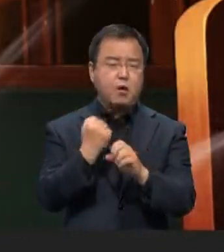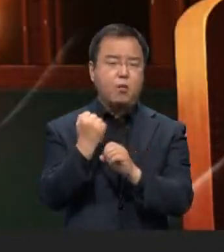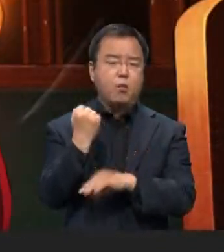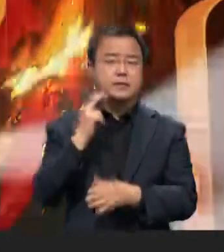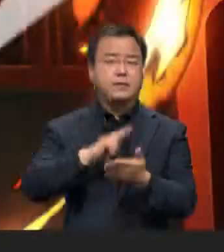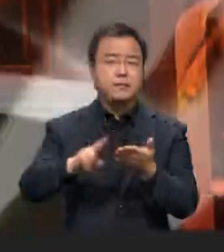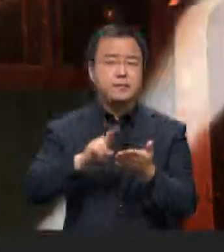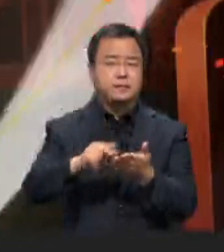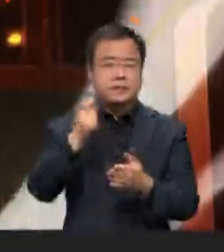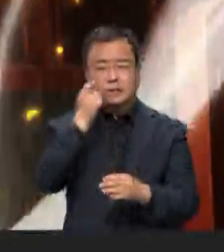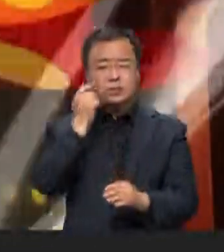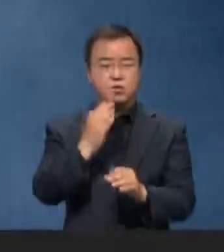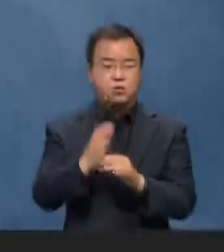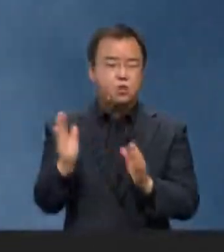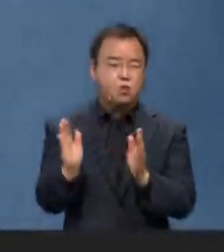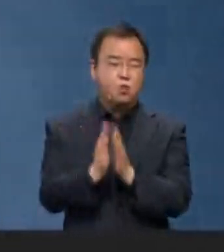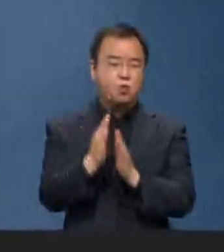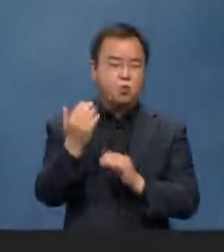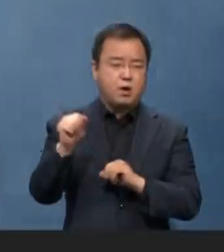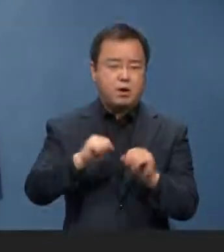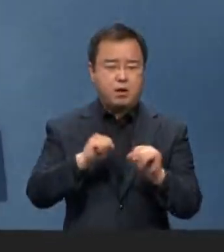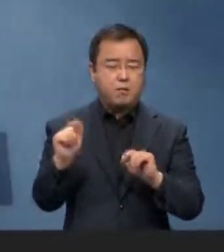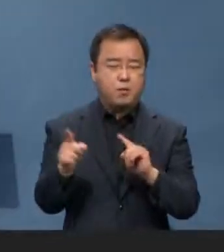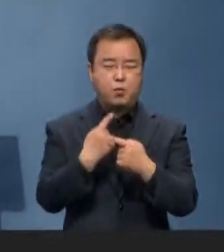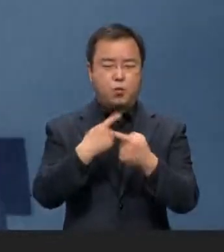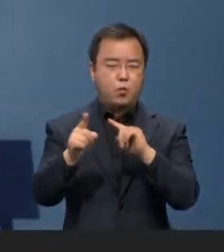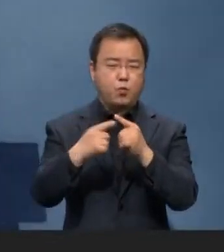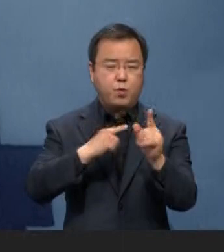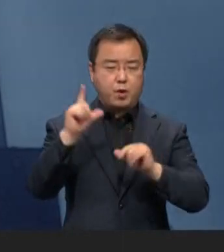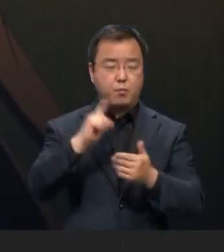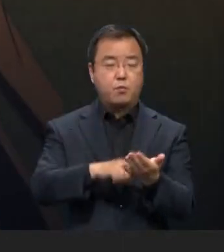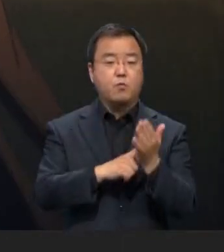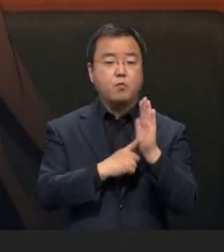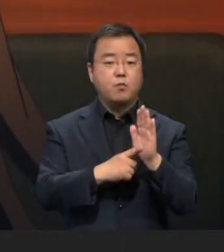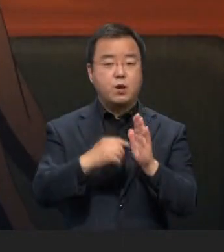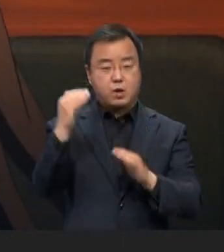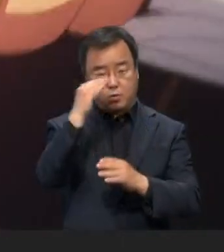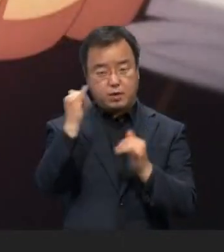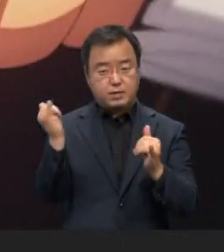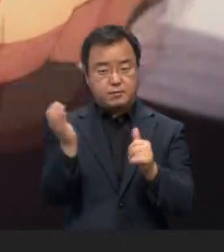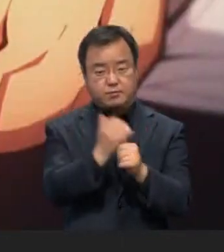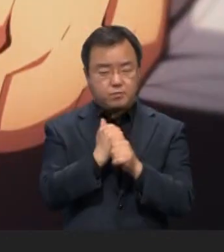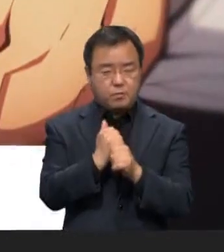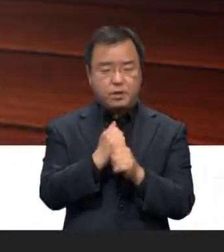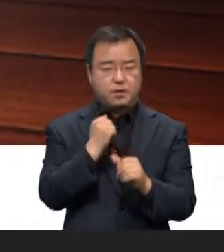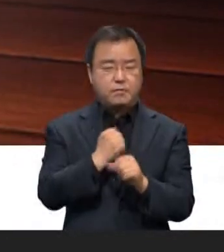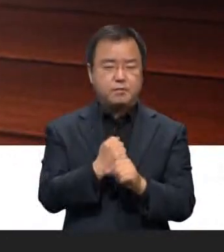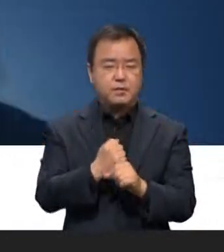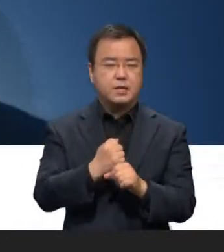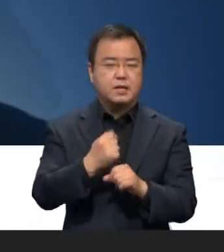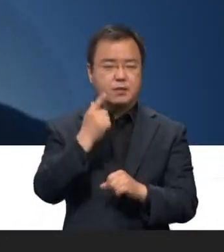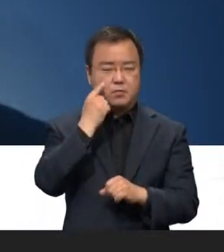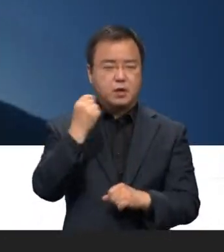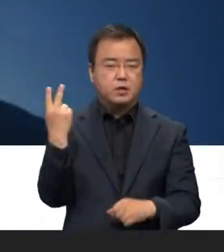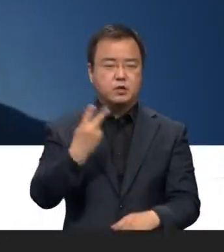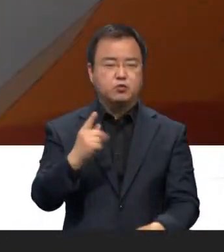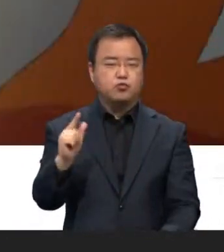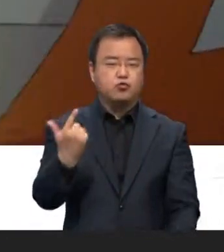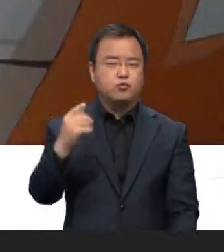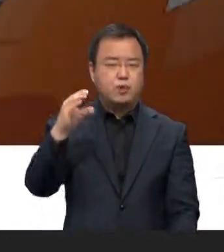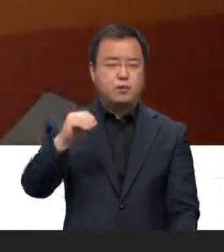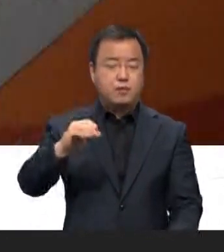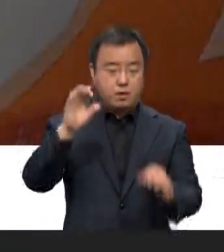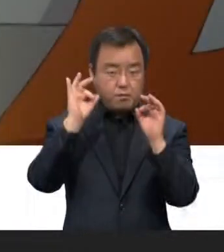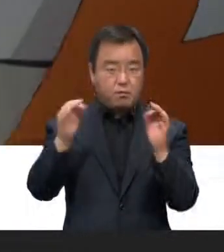발판으로 화려한 액션씬을 선보이며 관객들의 마음을 붙잡았습니다. 일본에서 2,600만 관객을 동원하며